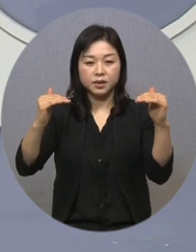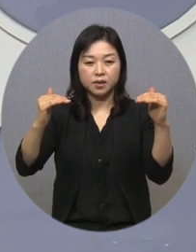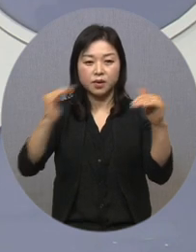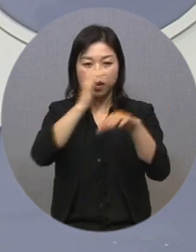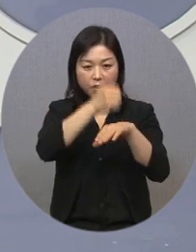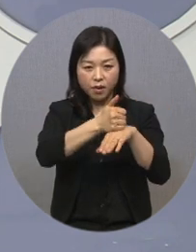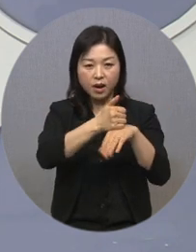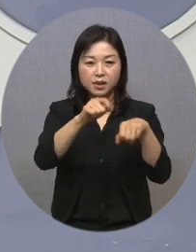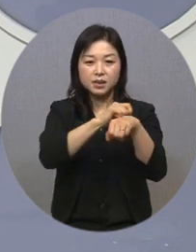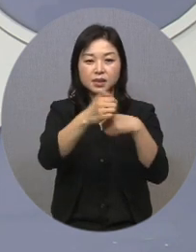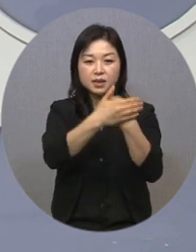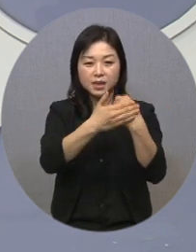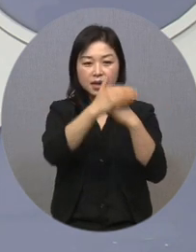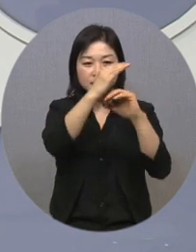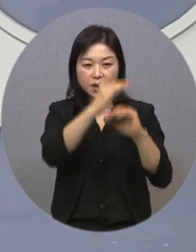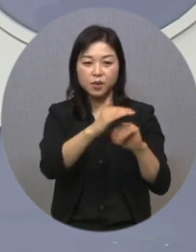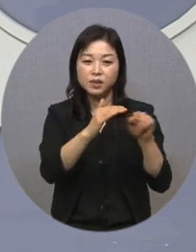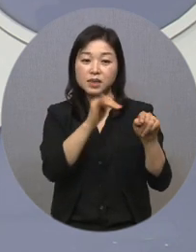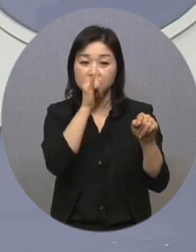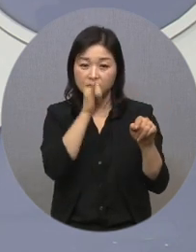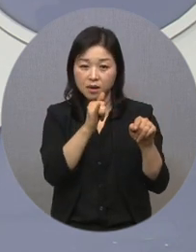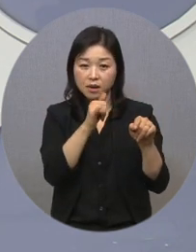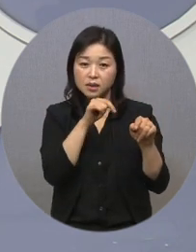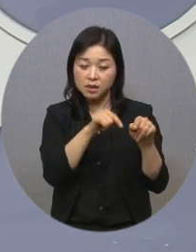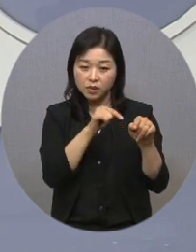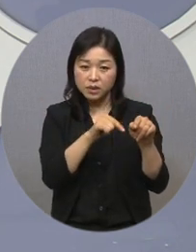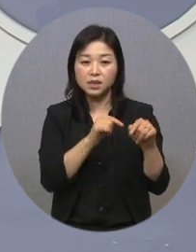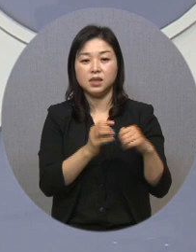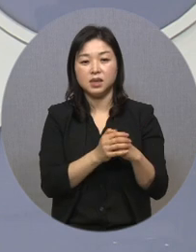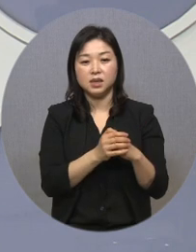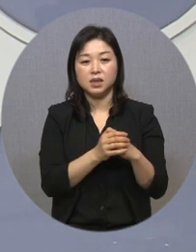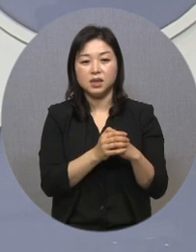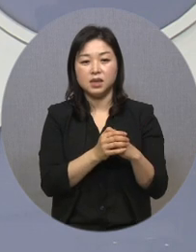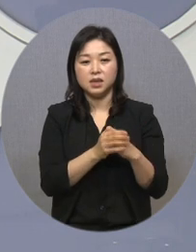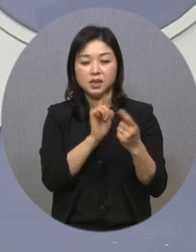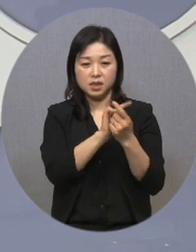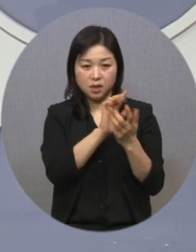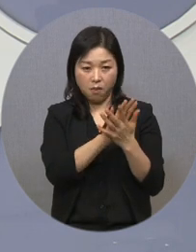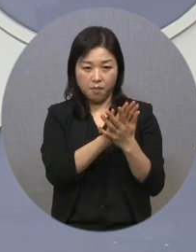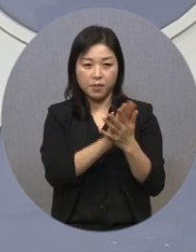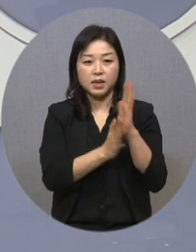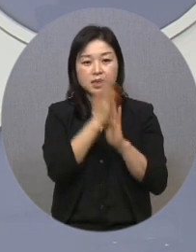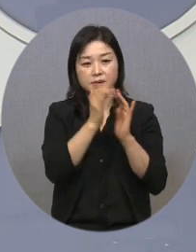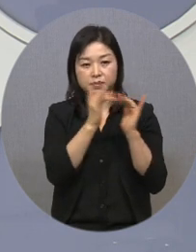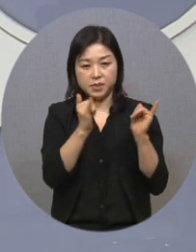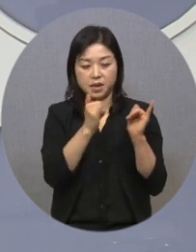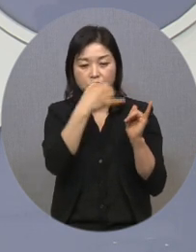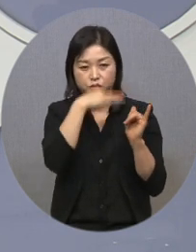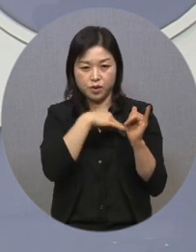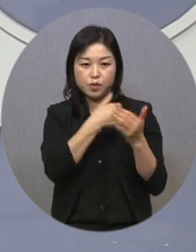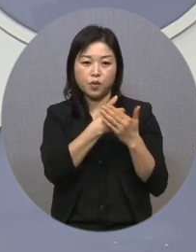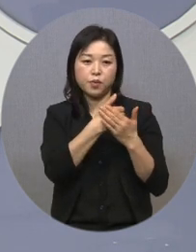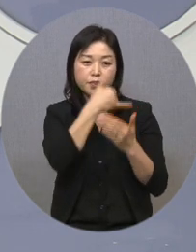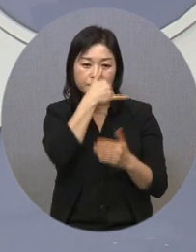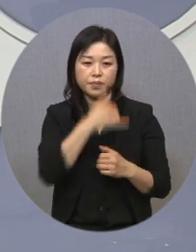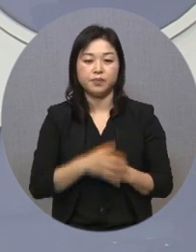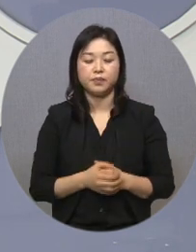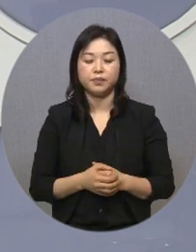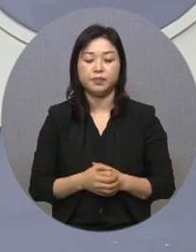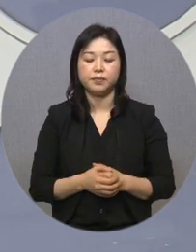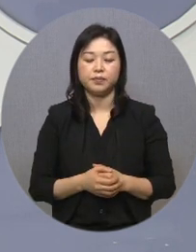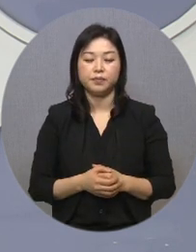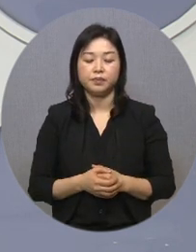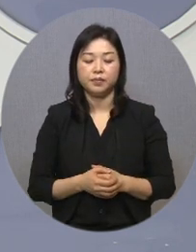특례 사항들의 내용들이 있을 텐데 이것은 바로 즉각적으로다가 시민들에게 그 효과가 돌아가는데 한 가지